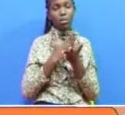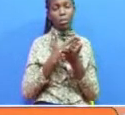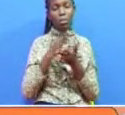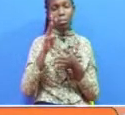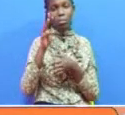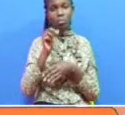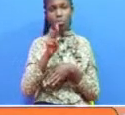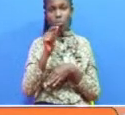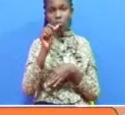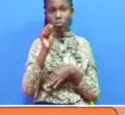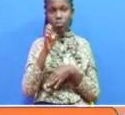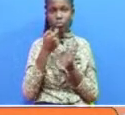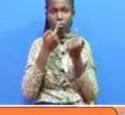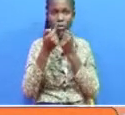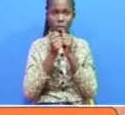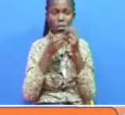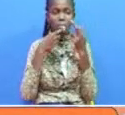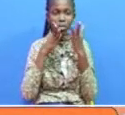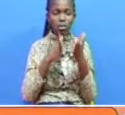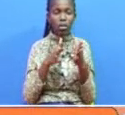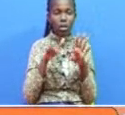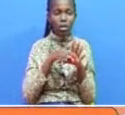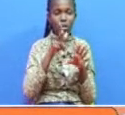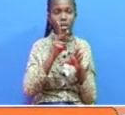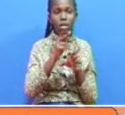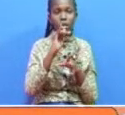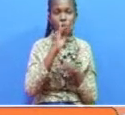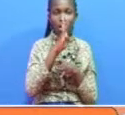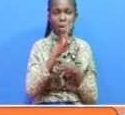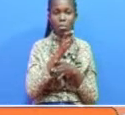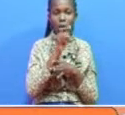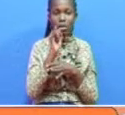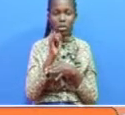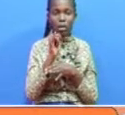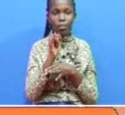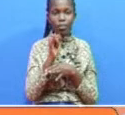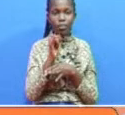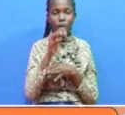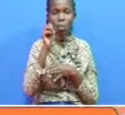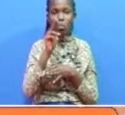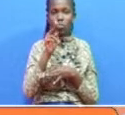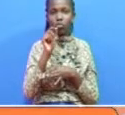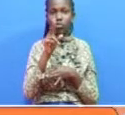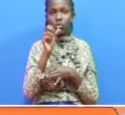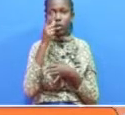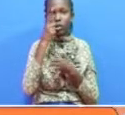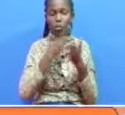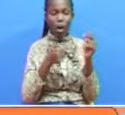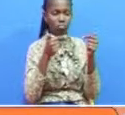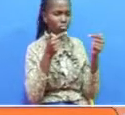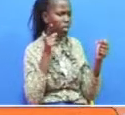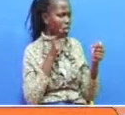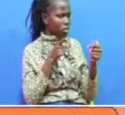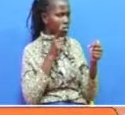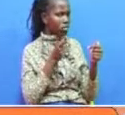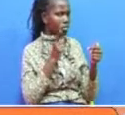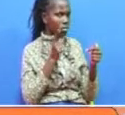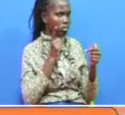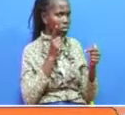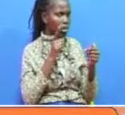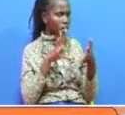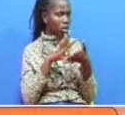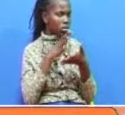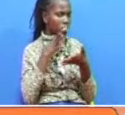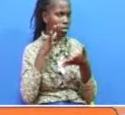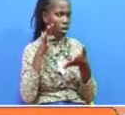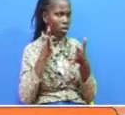Mutuse ainena na andiki mama wosokoni wa Kibwezi county ni ya Makueni mutesene waweta kanamwe kanisio uta ububi wa mwaki